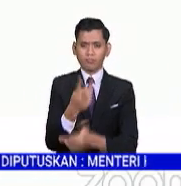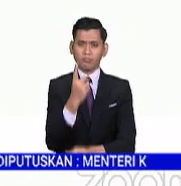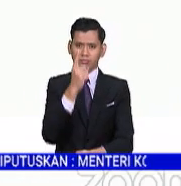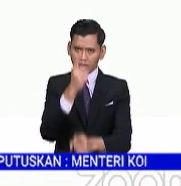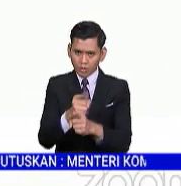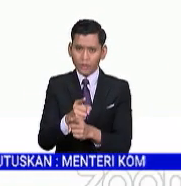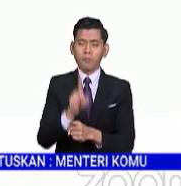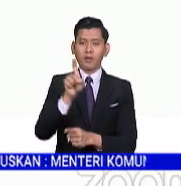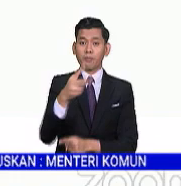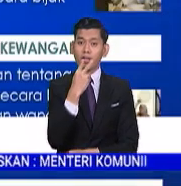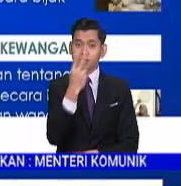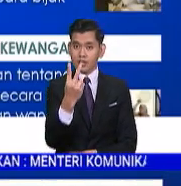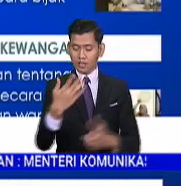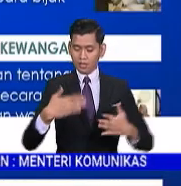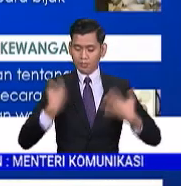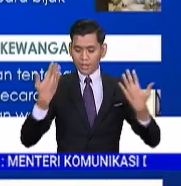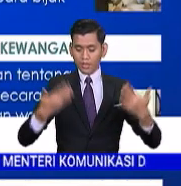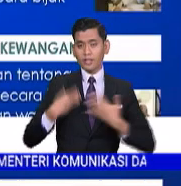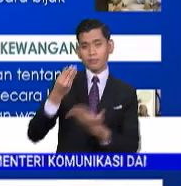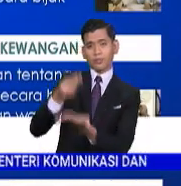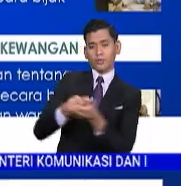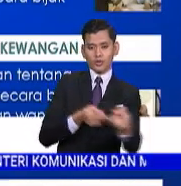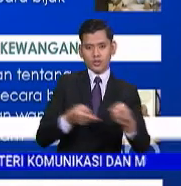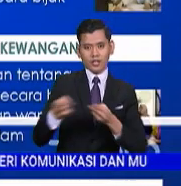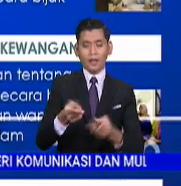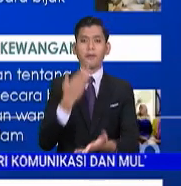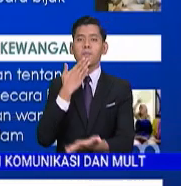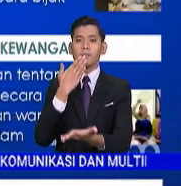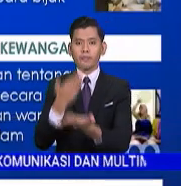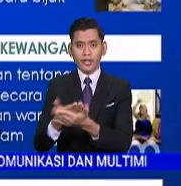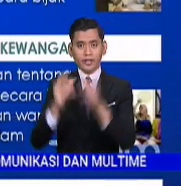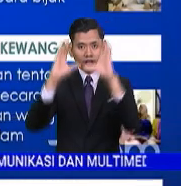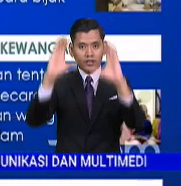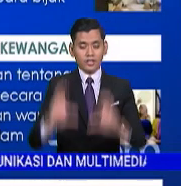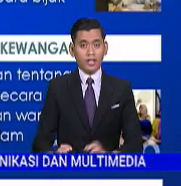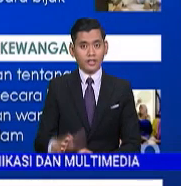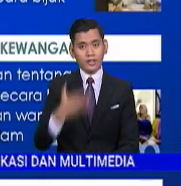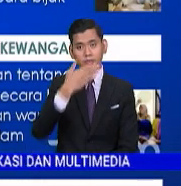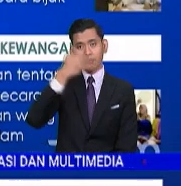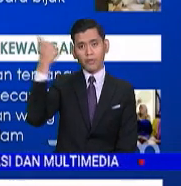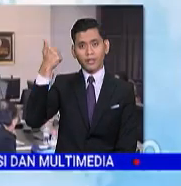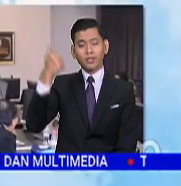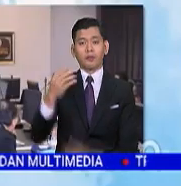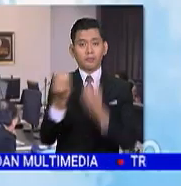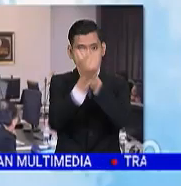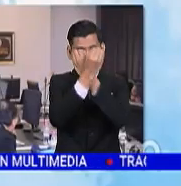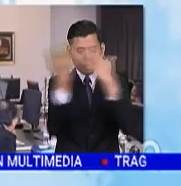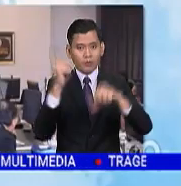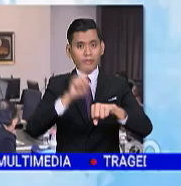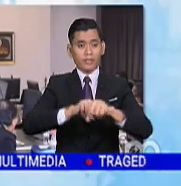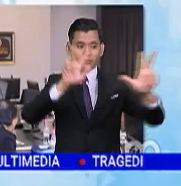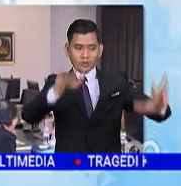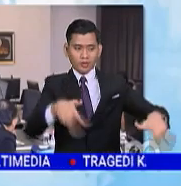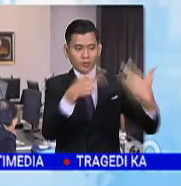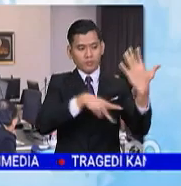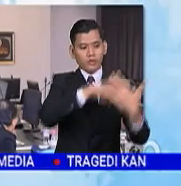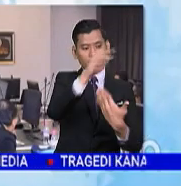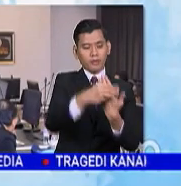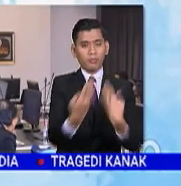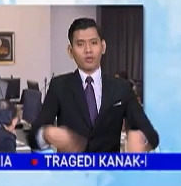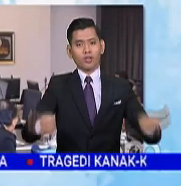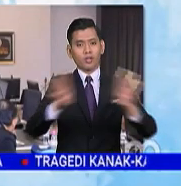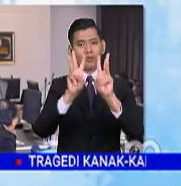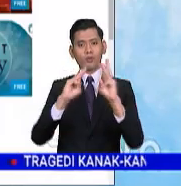menjamin kesejahteraan kewangan. Beliau berkata demikian dalam ucapannya secara maya di program penutupan